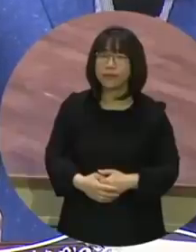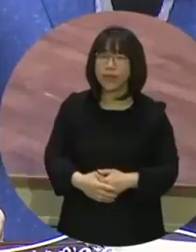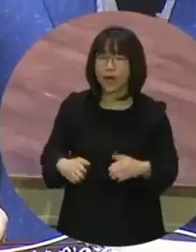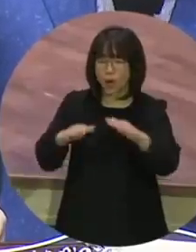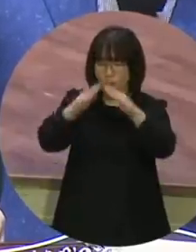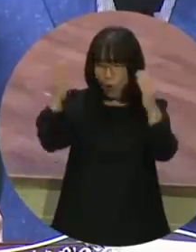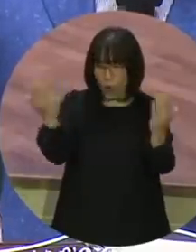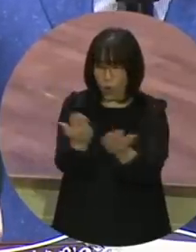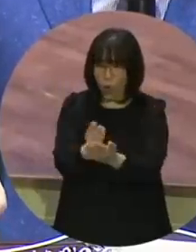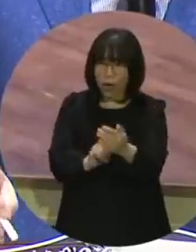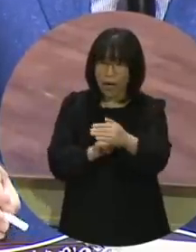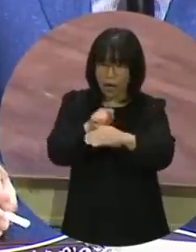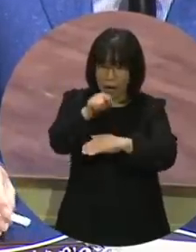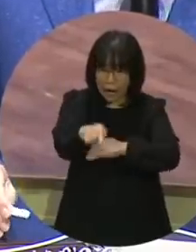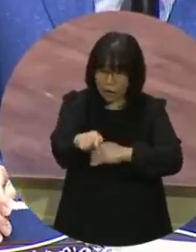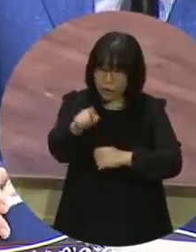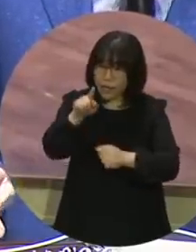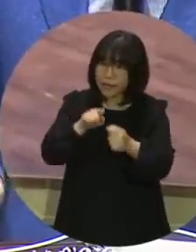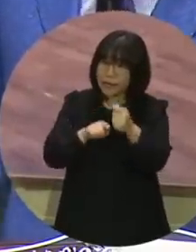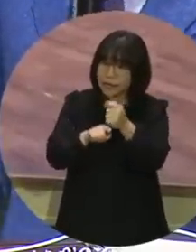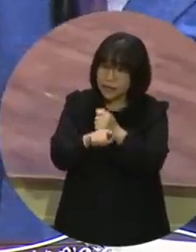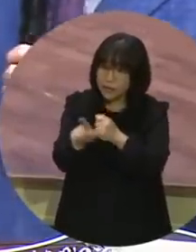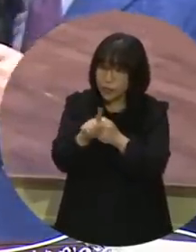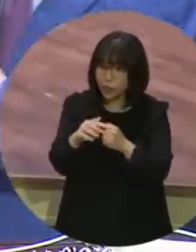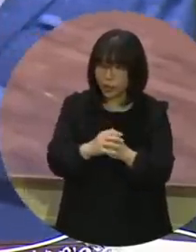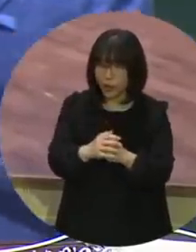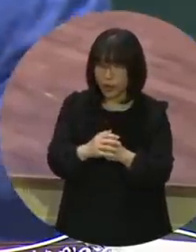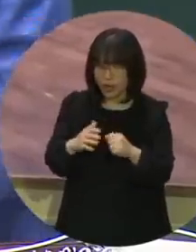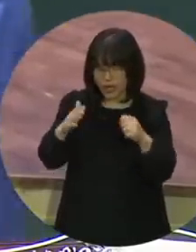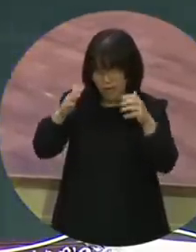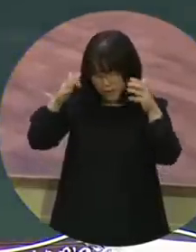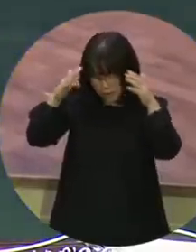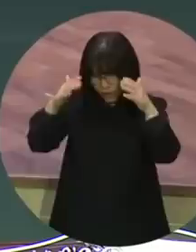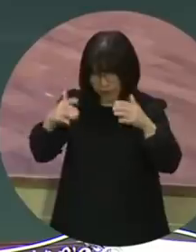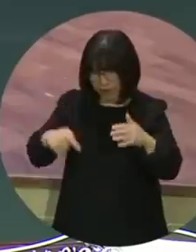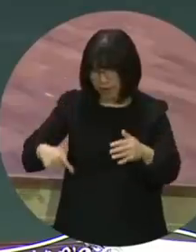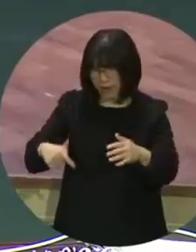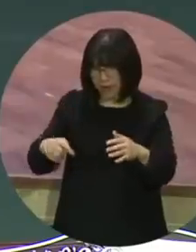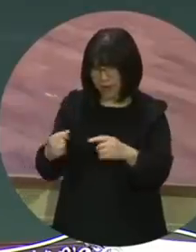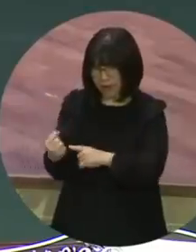올아웃의 문자를 말하면 문자적으로 말하면 총력을 기울인다. 그런데